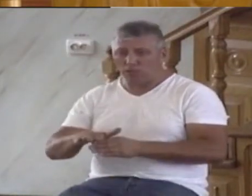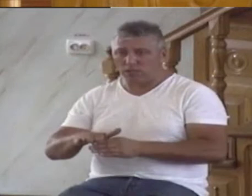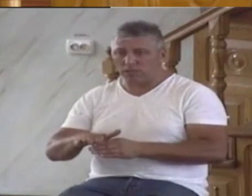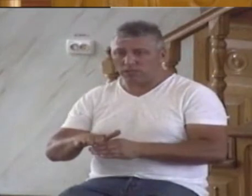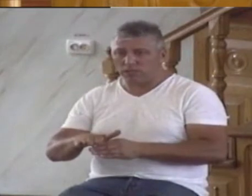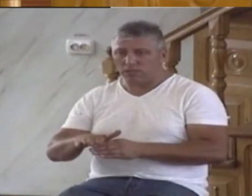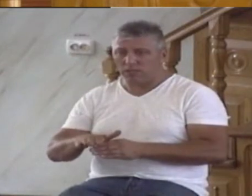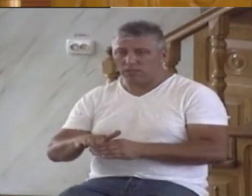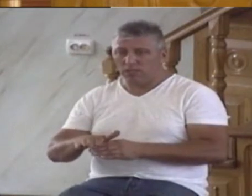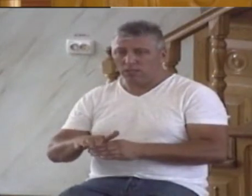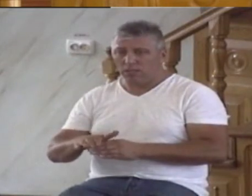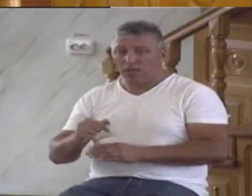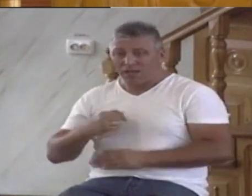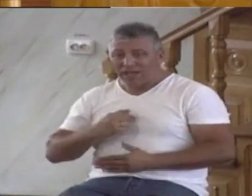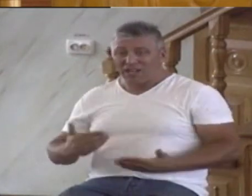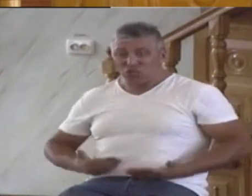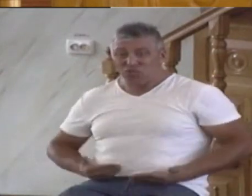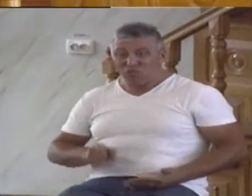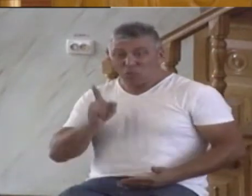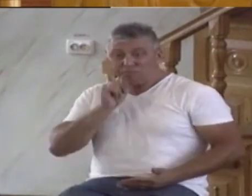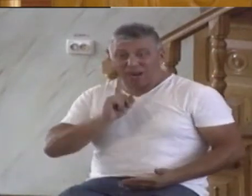желанием исполнения воли Божьей.